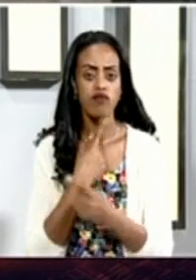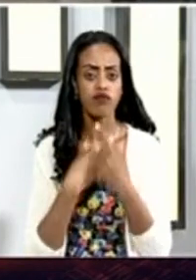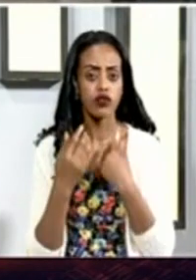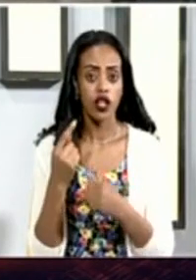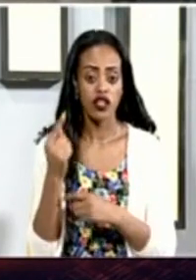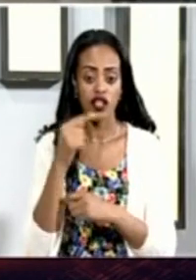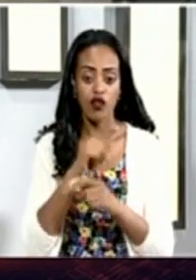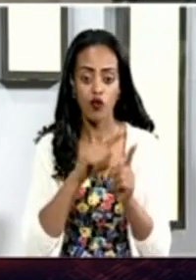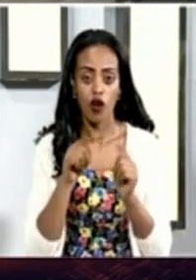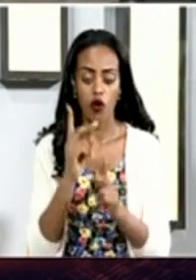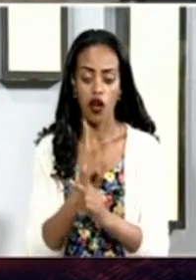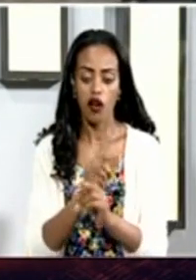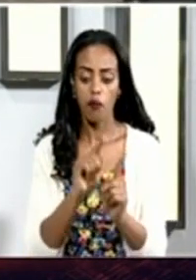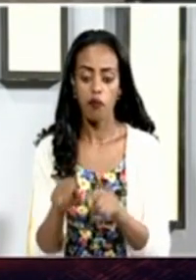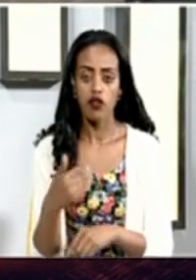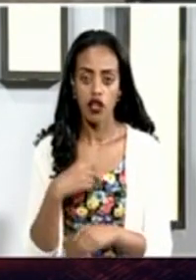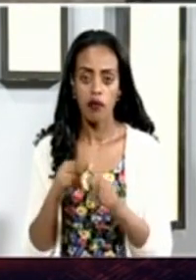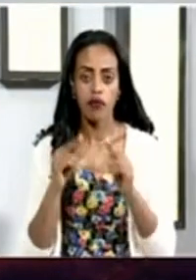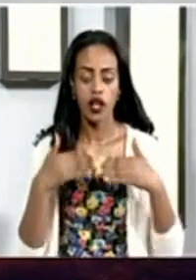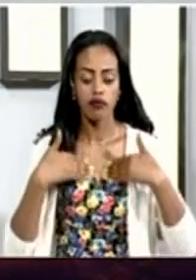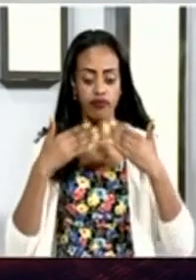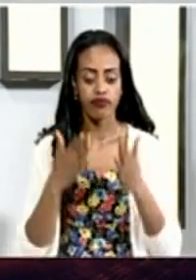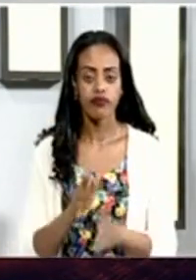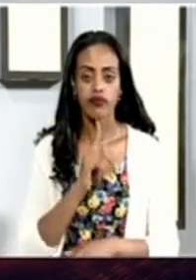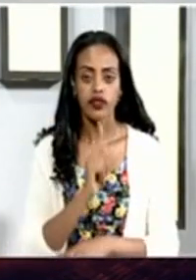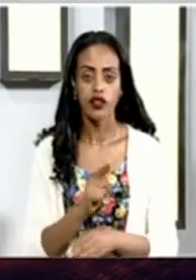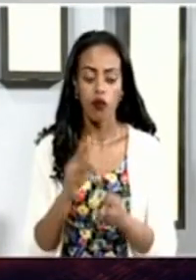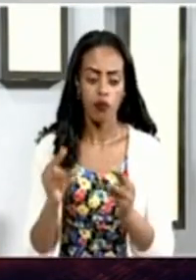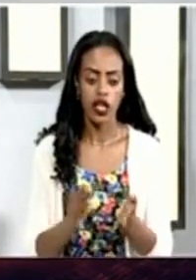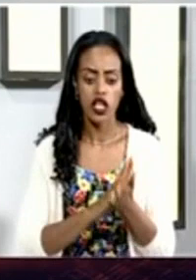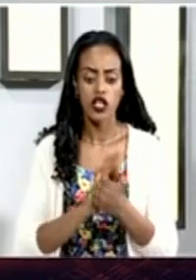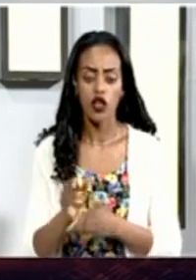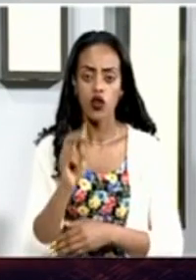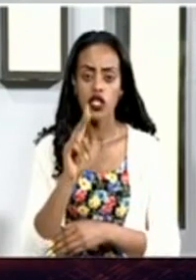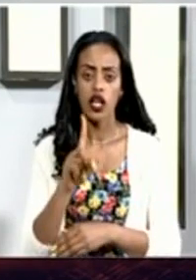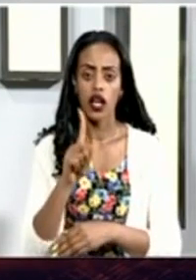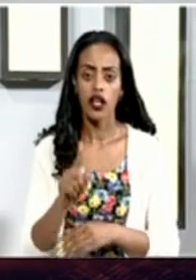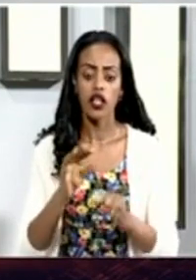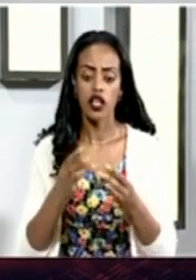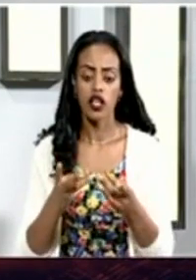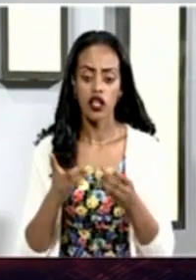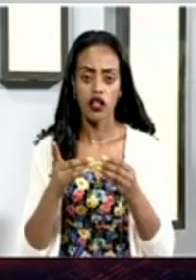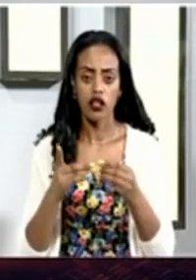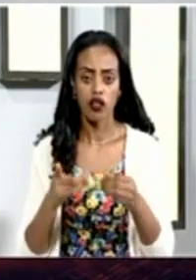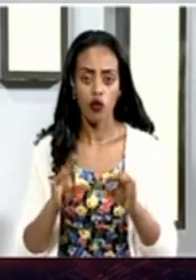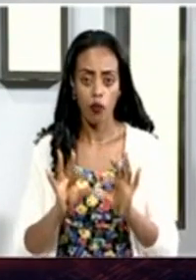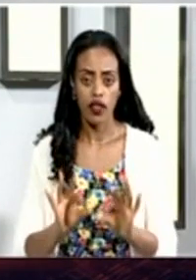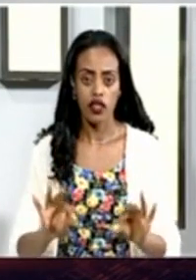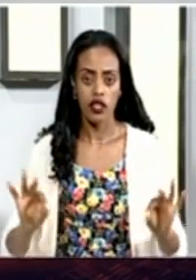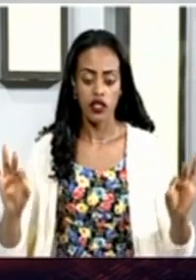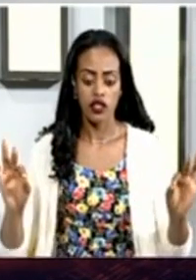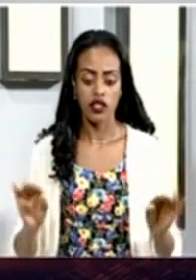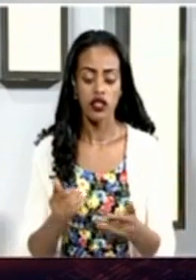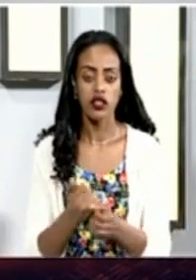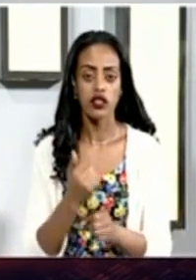تحليو معل تحليو وإنا بتعم دس تنيا بتعم من قد يتراق لو استريح هذي كيلومتر بإنتربرايز بمتحور صبوا ناي